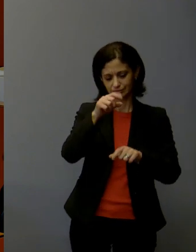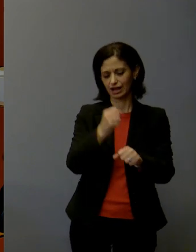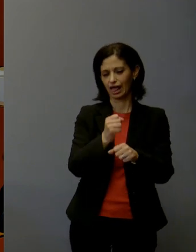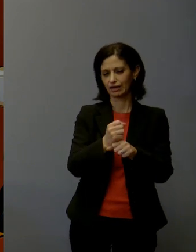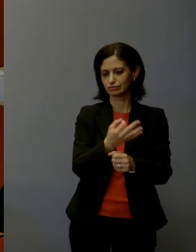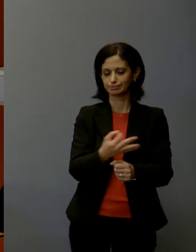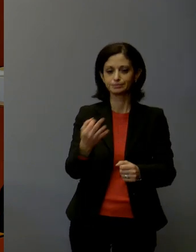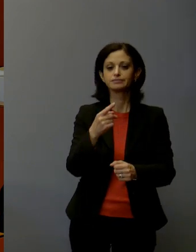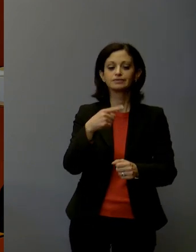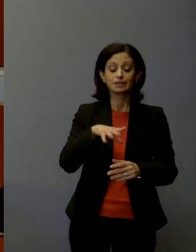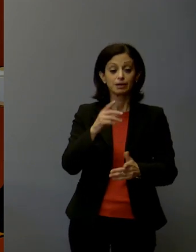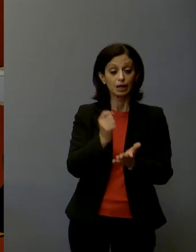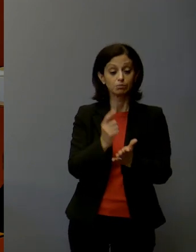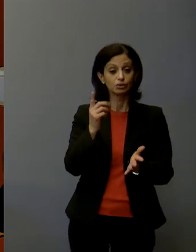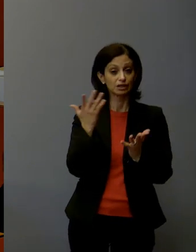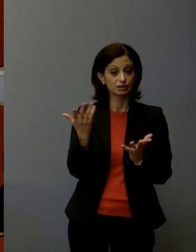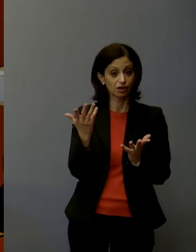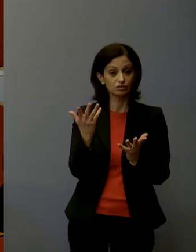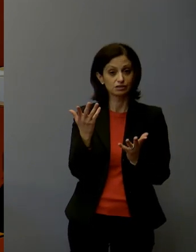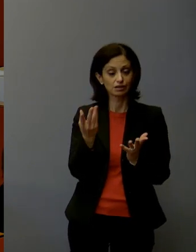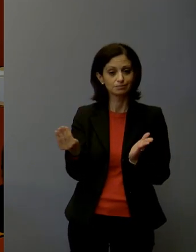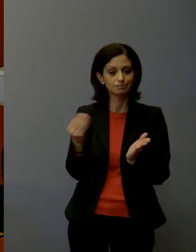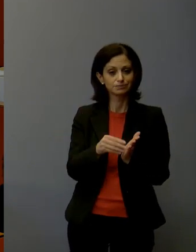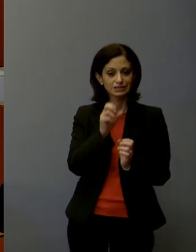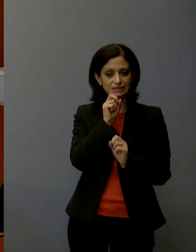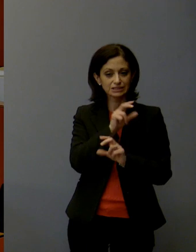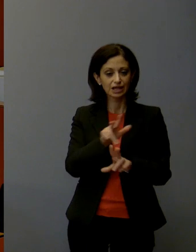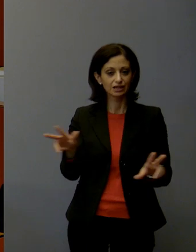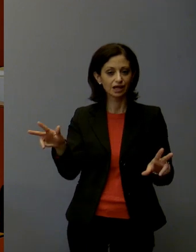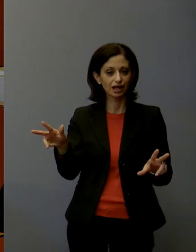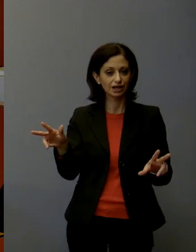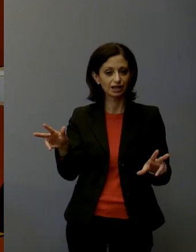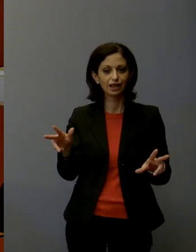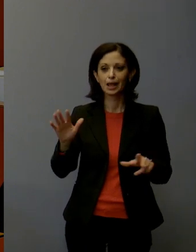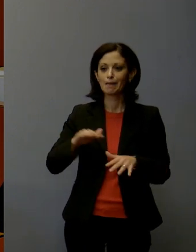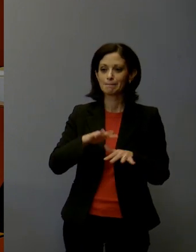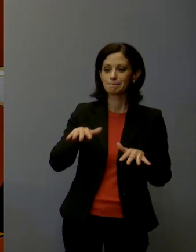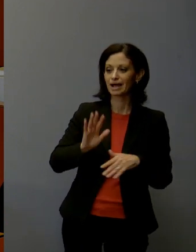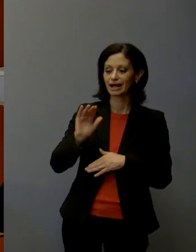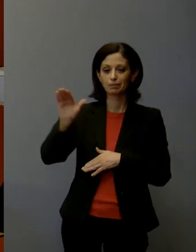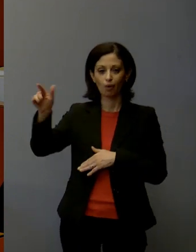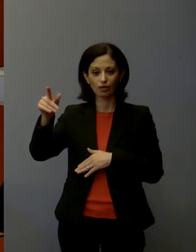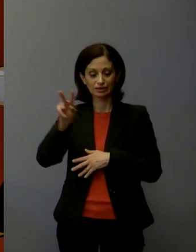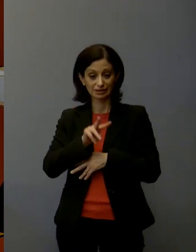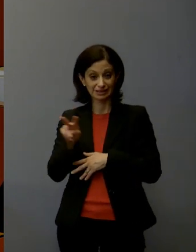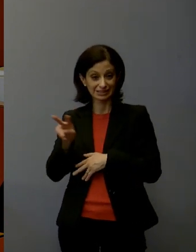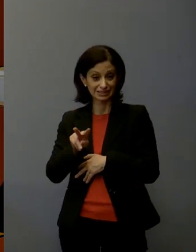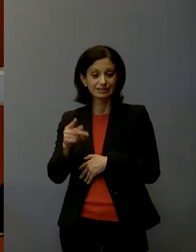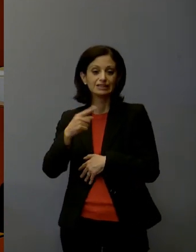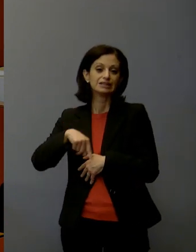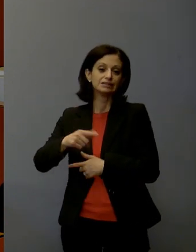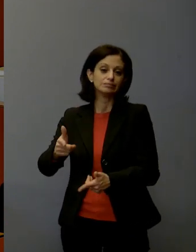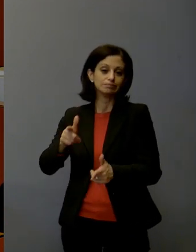è davvero importante dare questo segnale che dal mare ai monti noi possiamo avere più